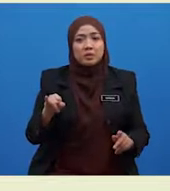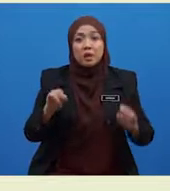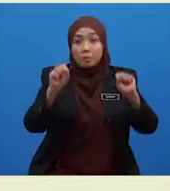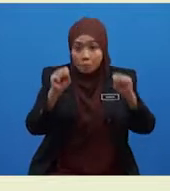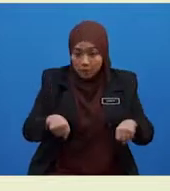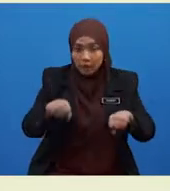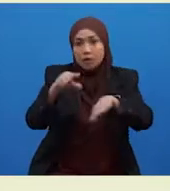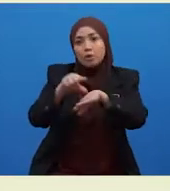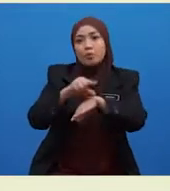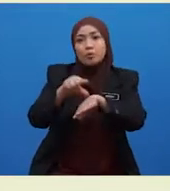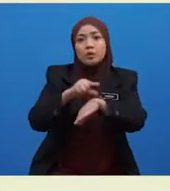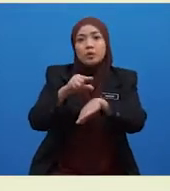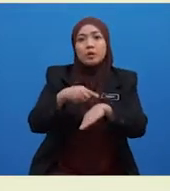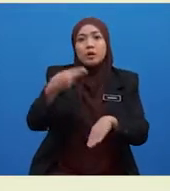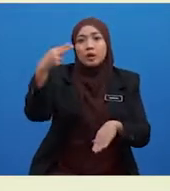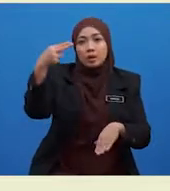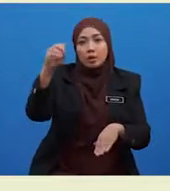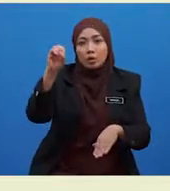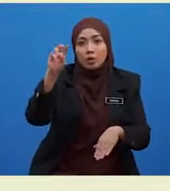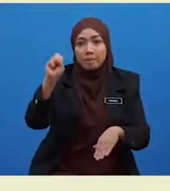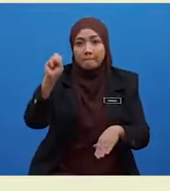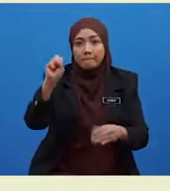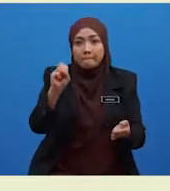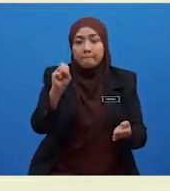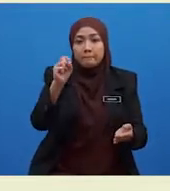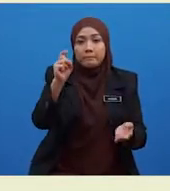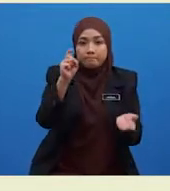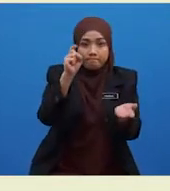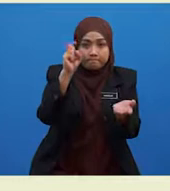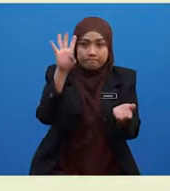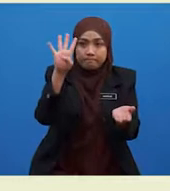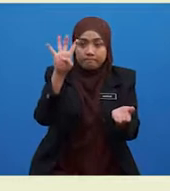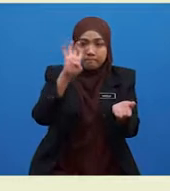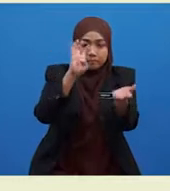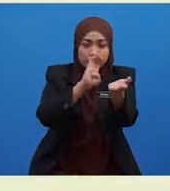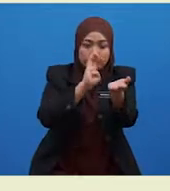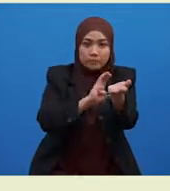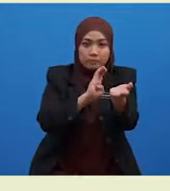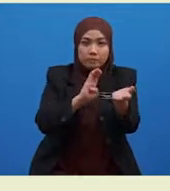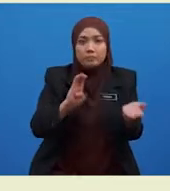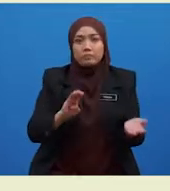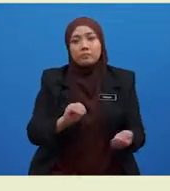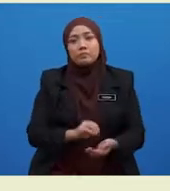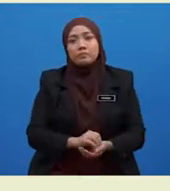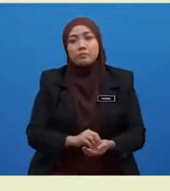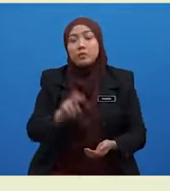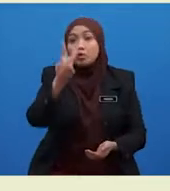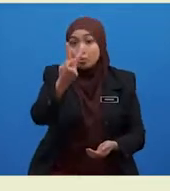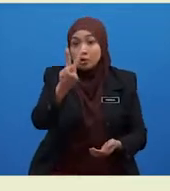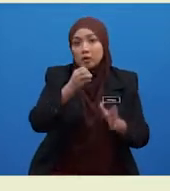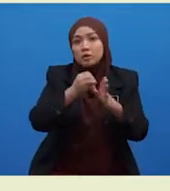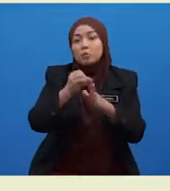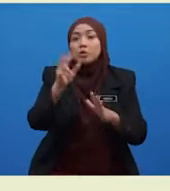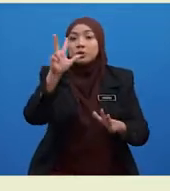anda boleh menggunakan kaedah hook ataupun cangkuk dengan menggunakan empat jari anda. Dua atau tiga jari